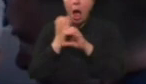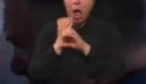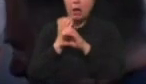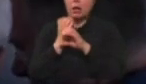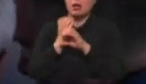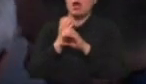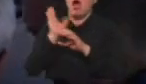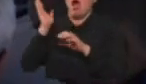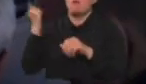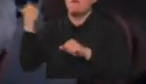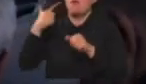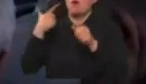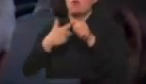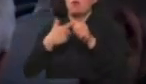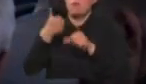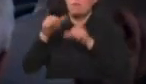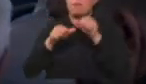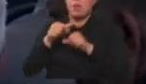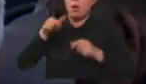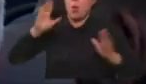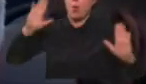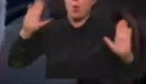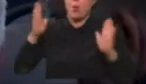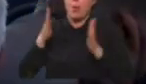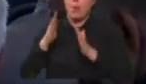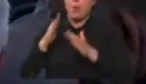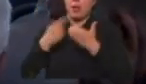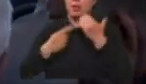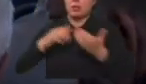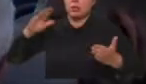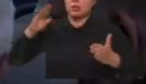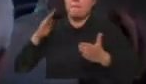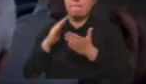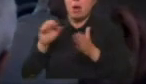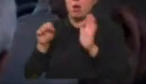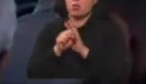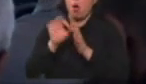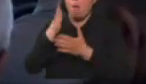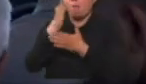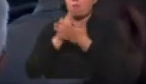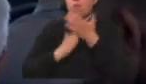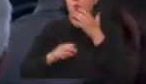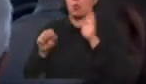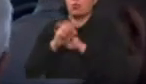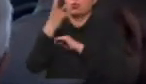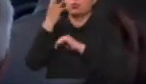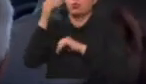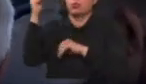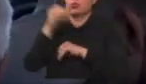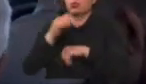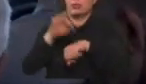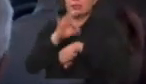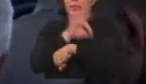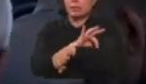do 2021 roku ta wartość spadła prawie o połowę, do 400 tysięcy